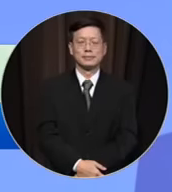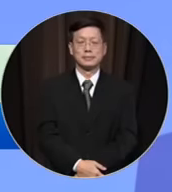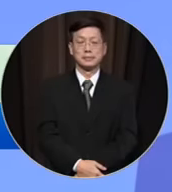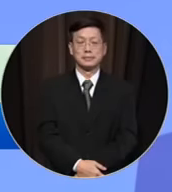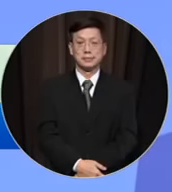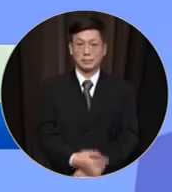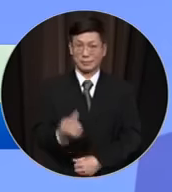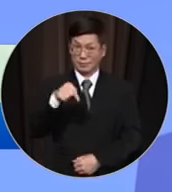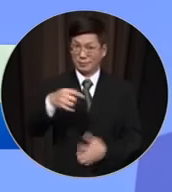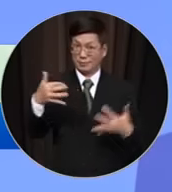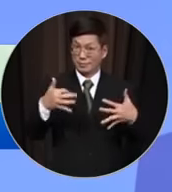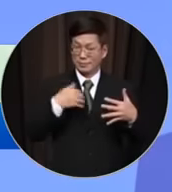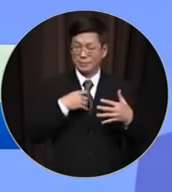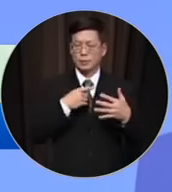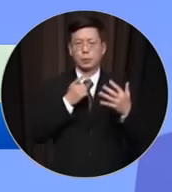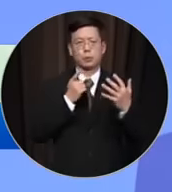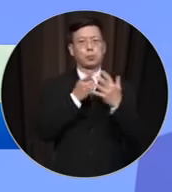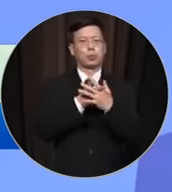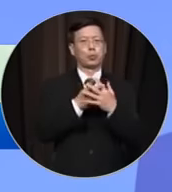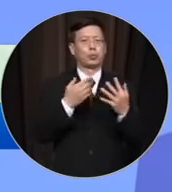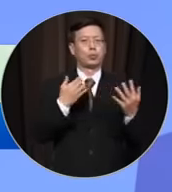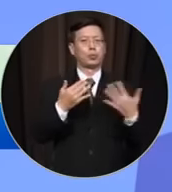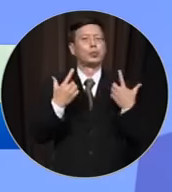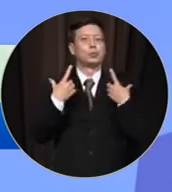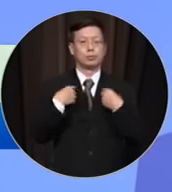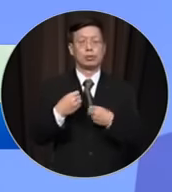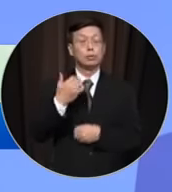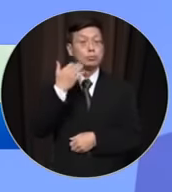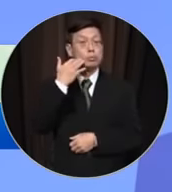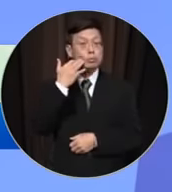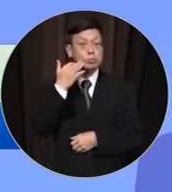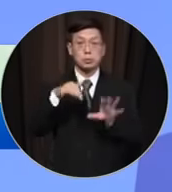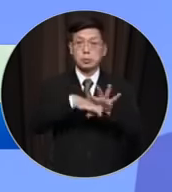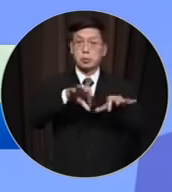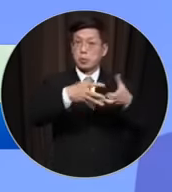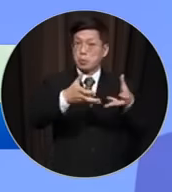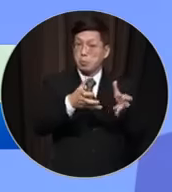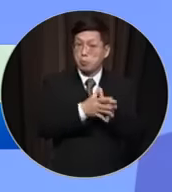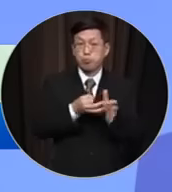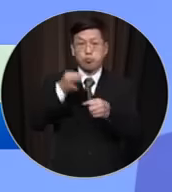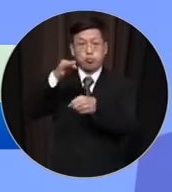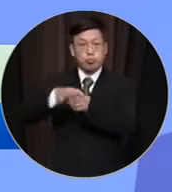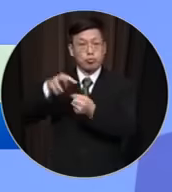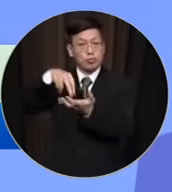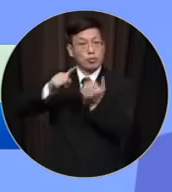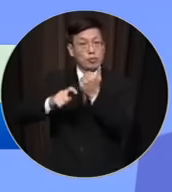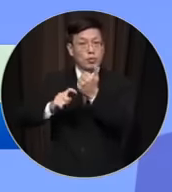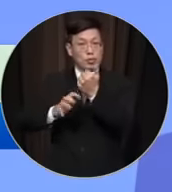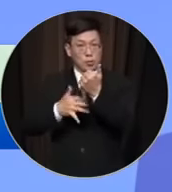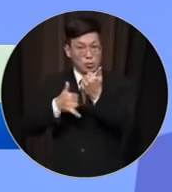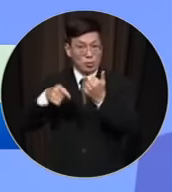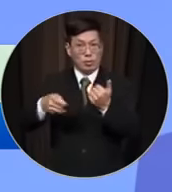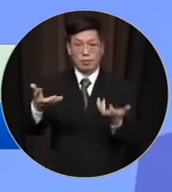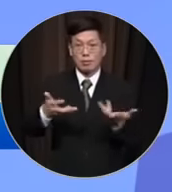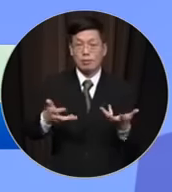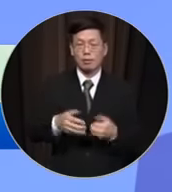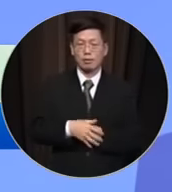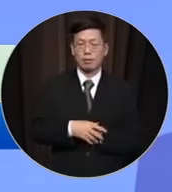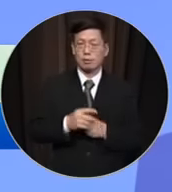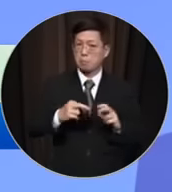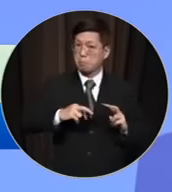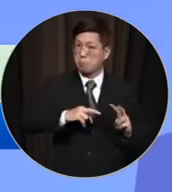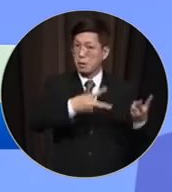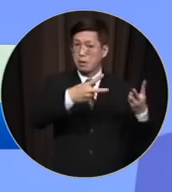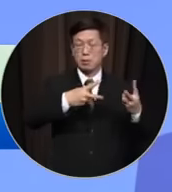我们从这个问题看到，如果因为文化部补助立委事件，所以要改